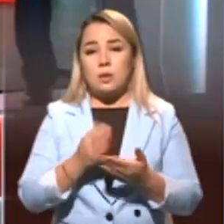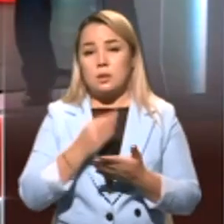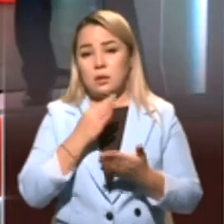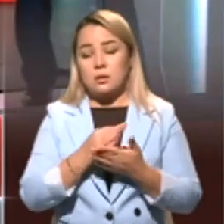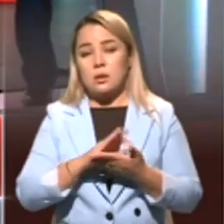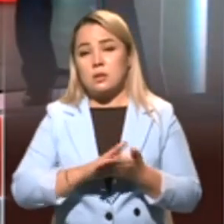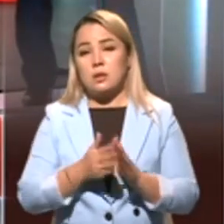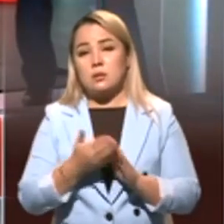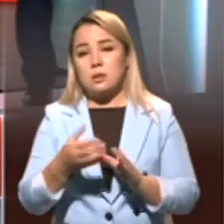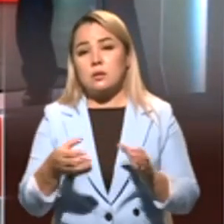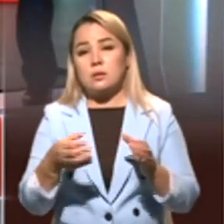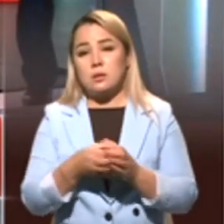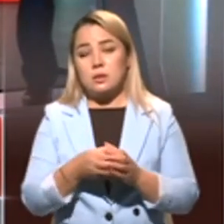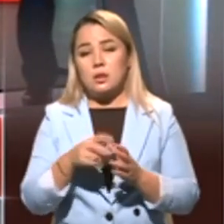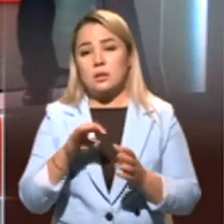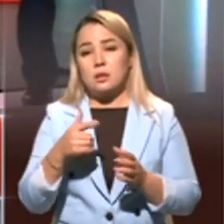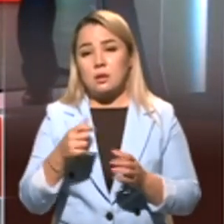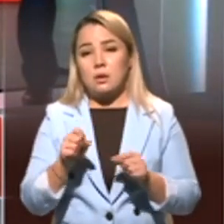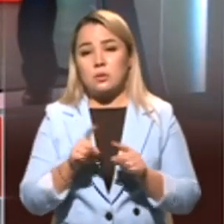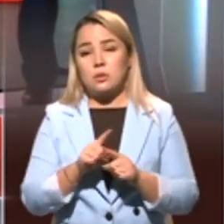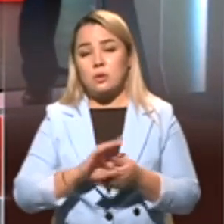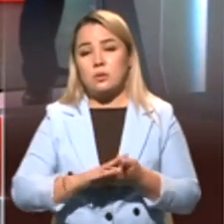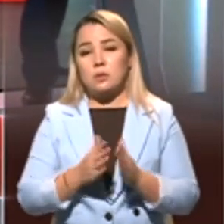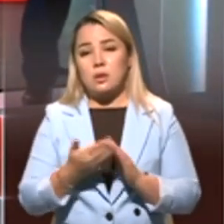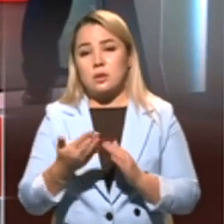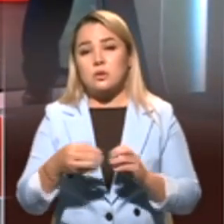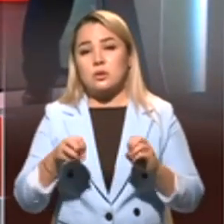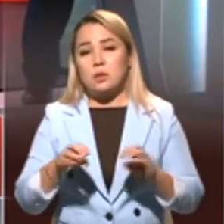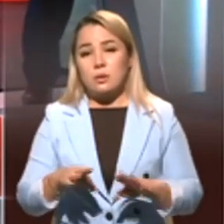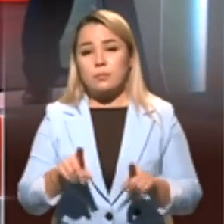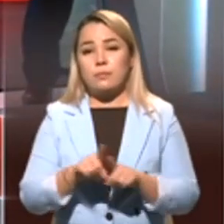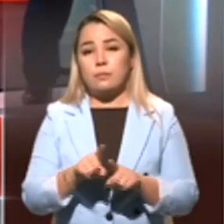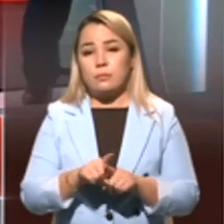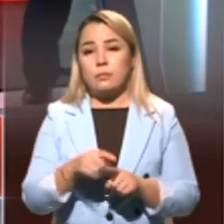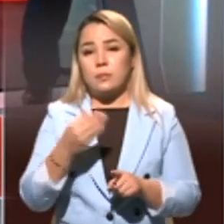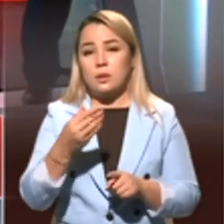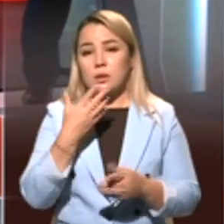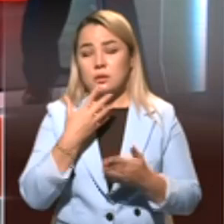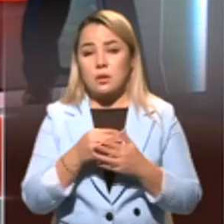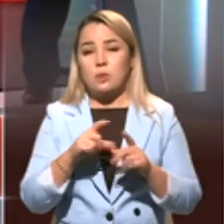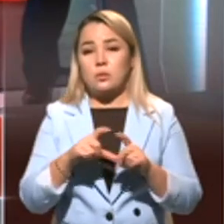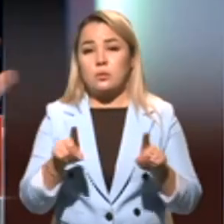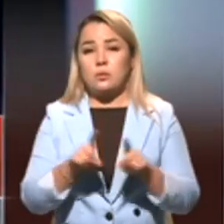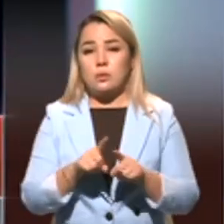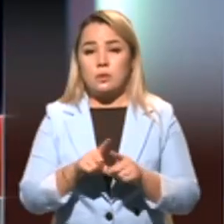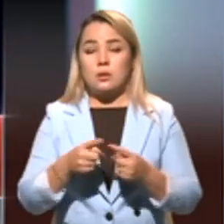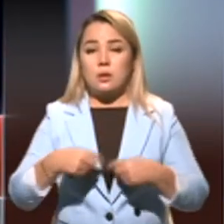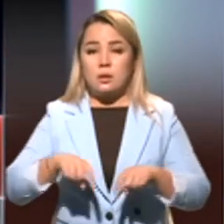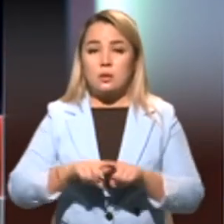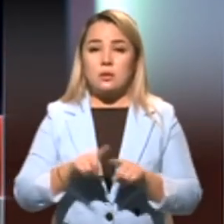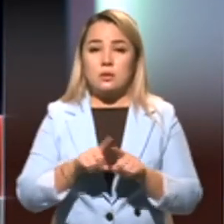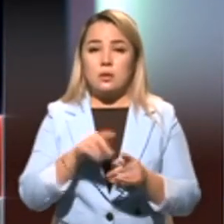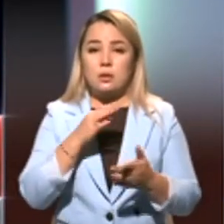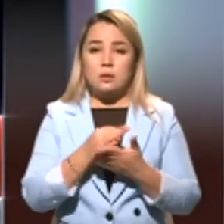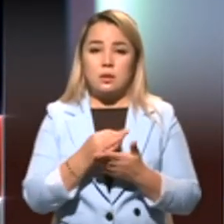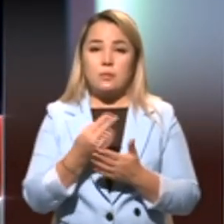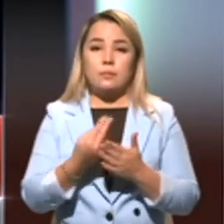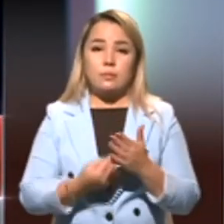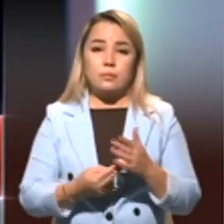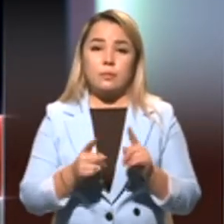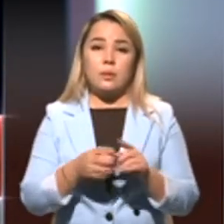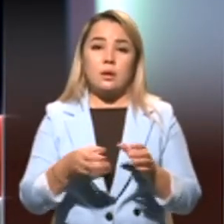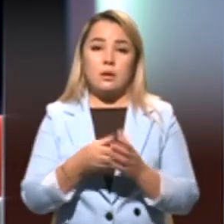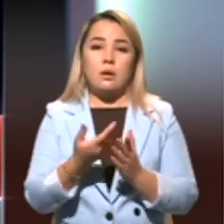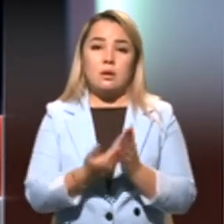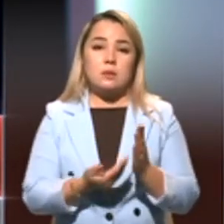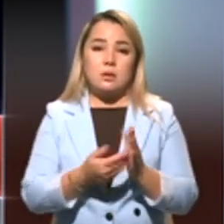пәтуаларын, лигалардың жаңағы құрылтай шешімдерін әкеліп мына жақтағы субъектілерге, жаңа догмалық неге ұшыраған адамдарға соны